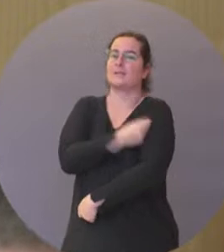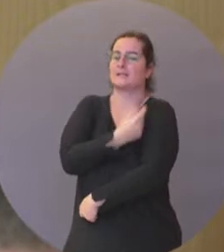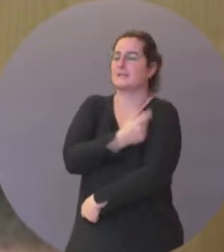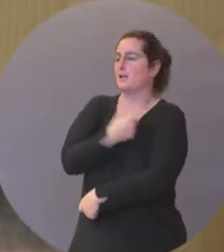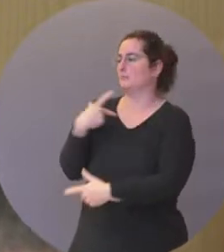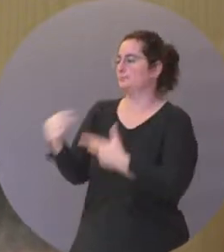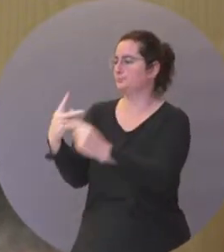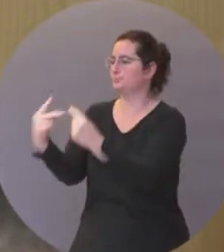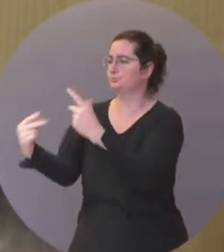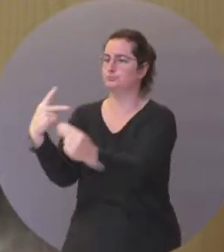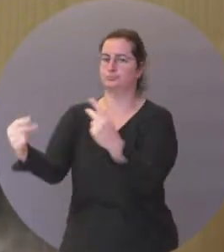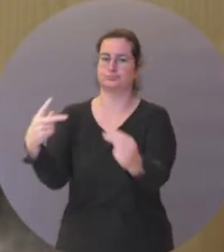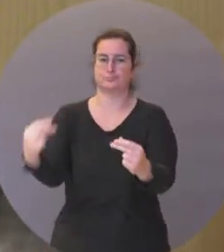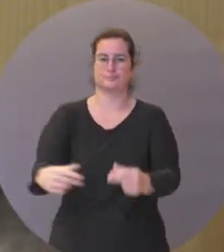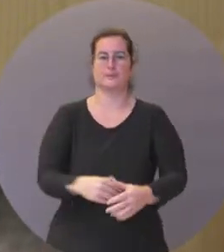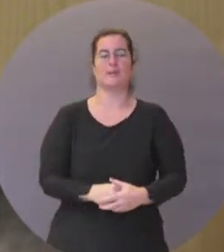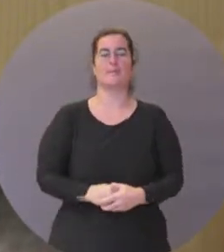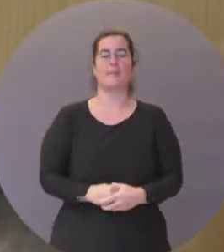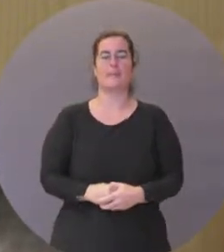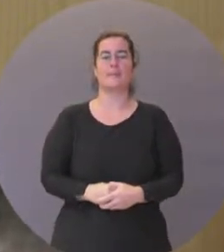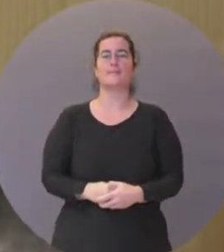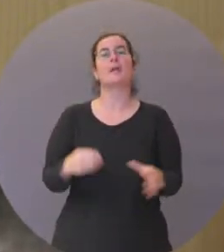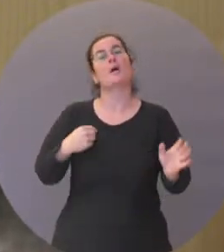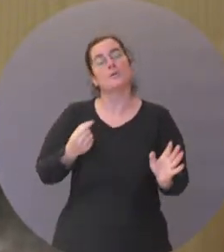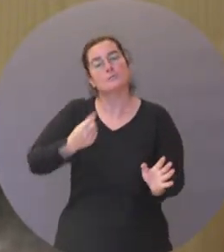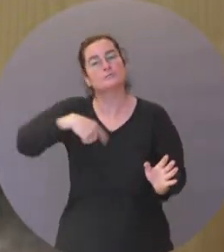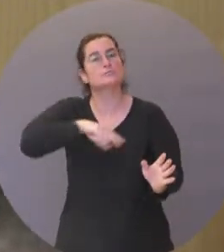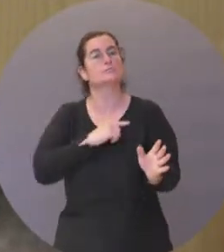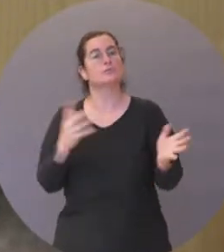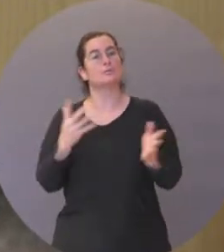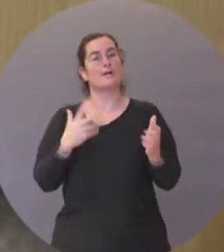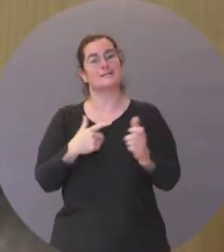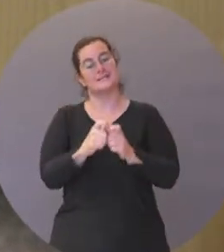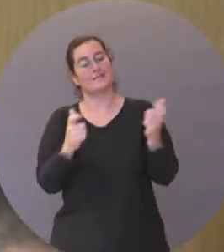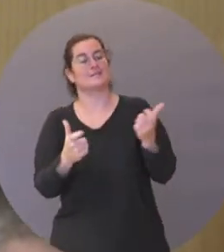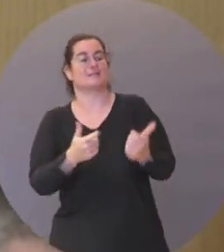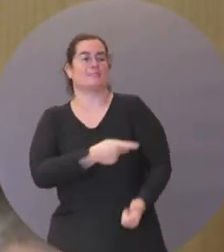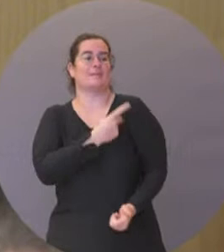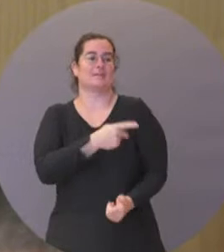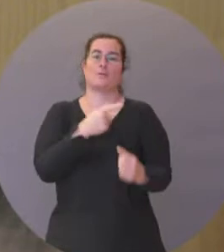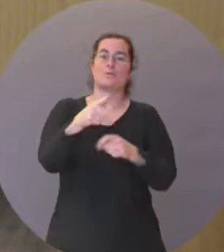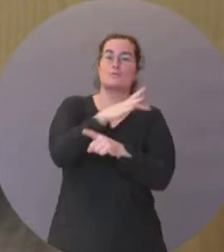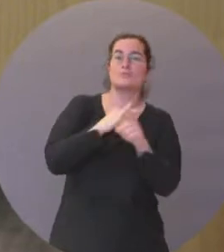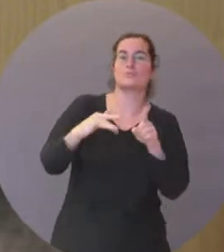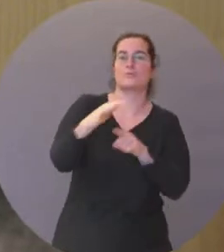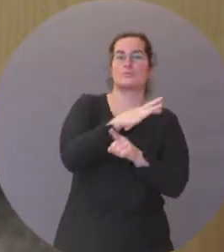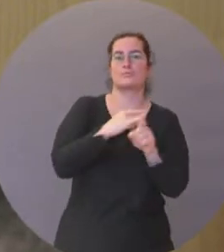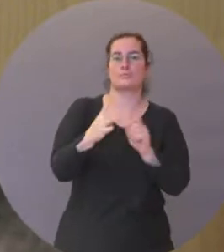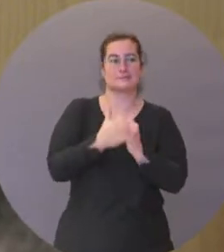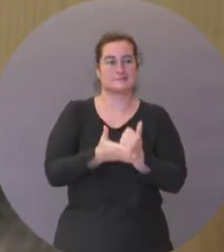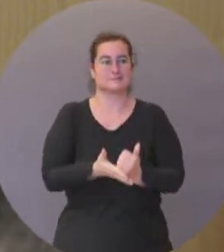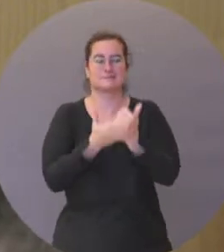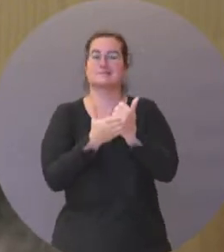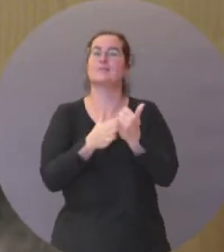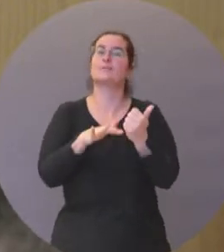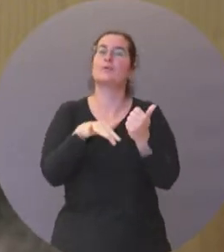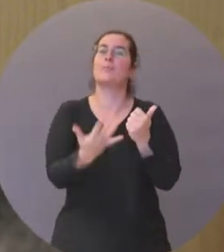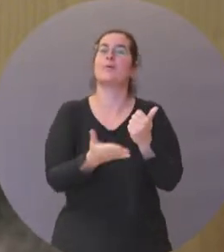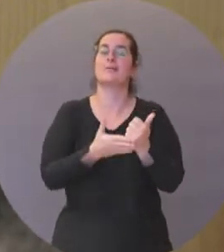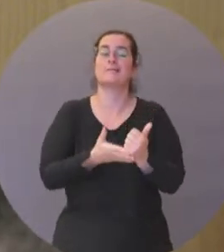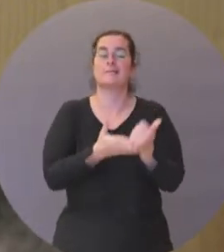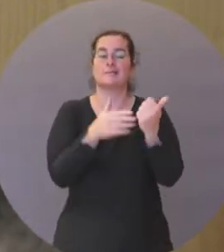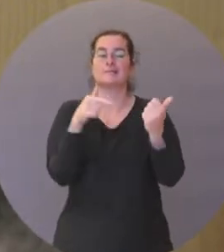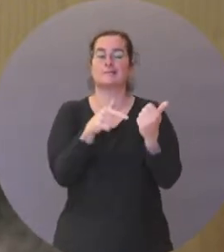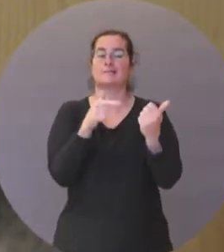la crise nous avons poursuivi notre engagement en faveur des établissements et services médico-sociaux avec la mise en place des dispositifs du